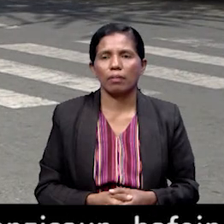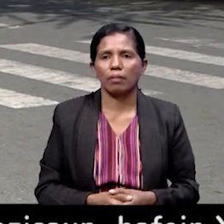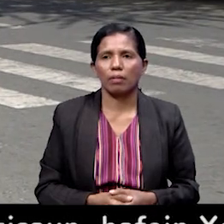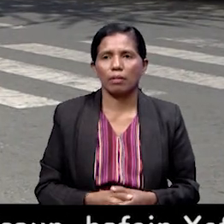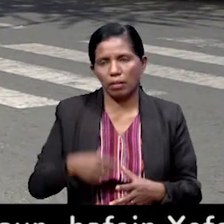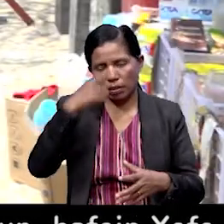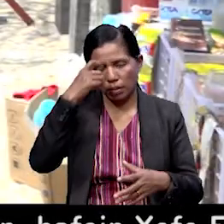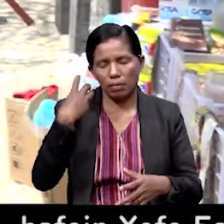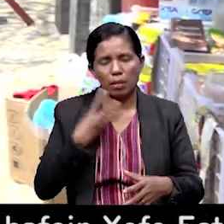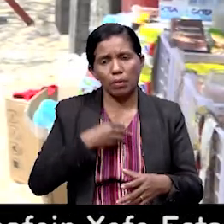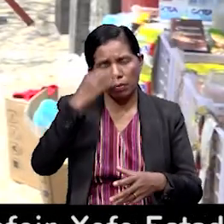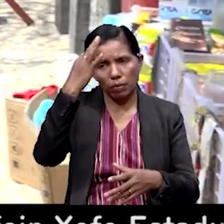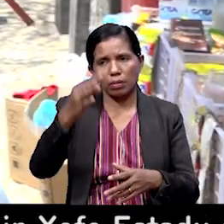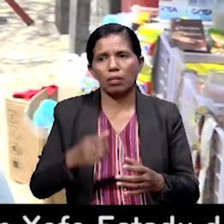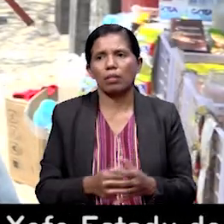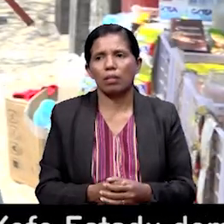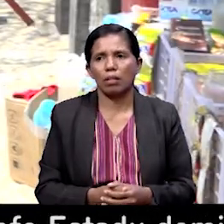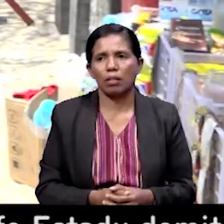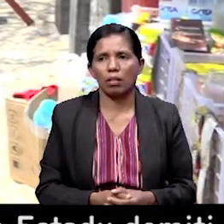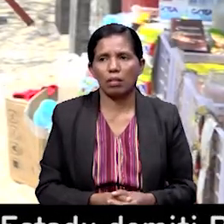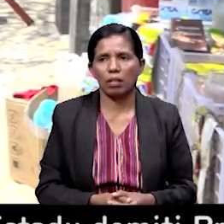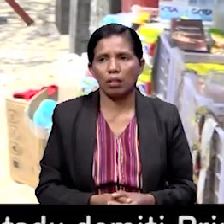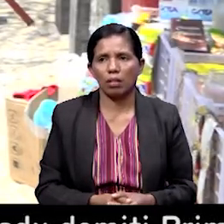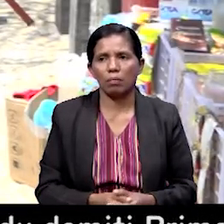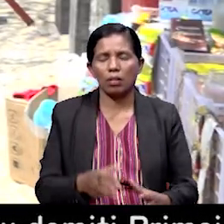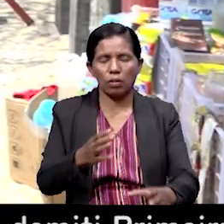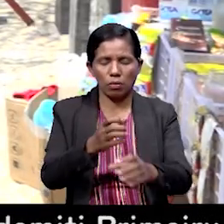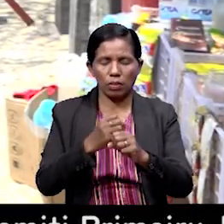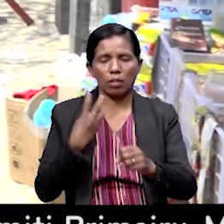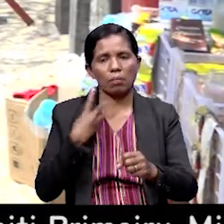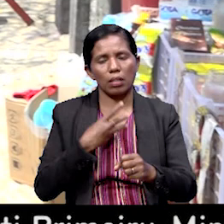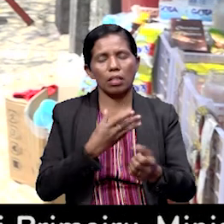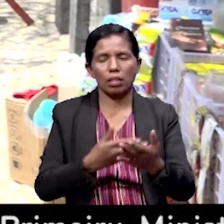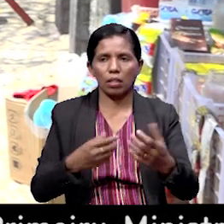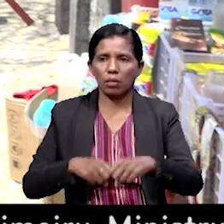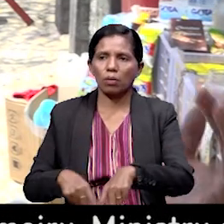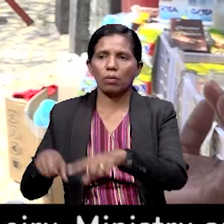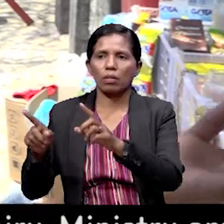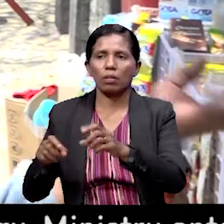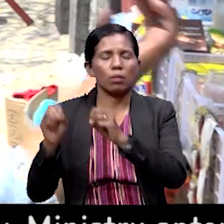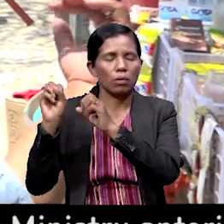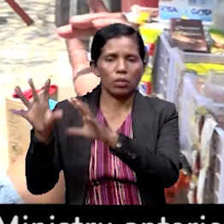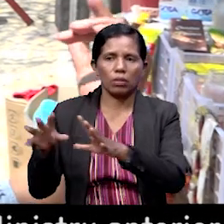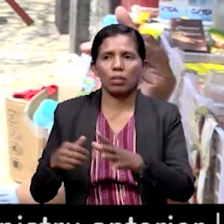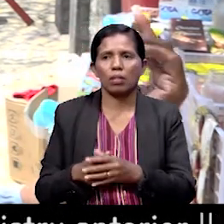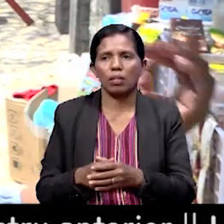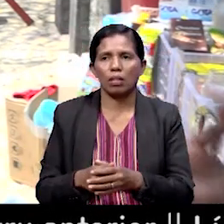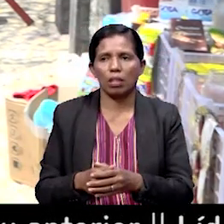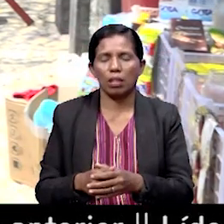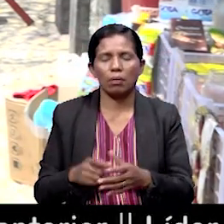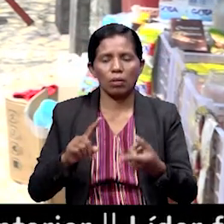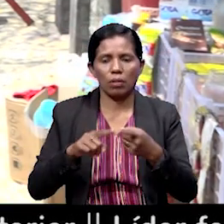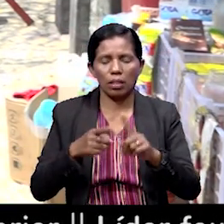ami tur han sana mos sira bali kota polisi sira mai fote amne sasang lor ba sa dia soedit. Asa amne kolega sira